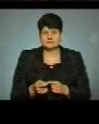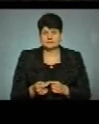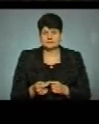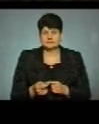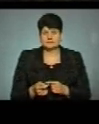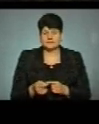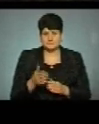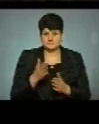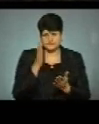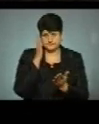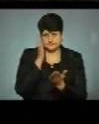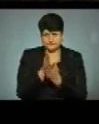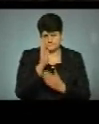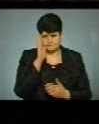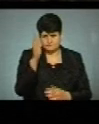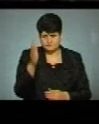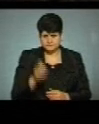гострим поглядом вперед.